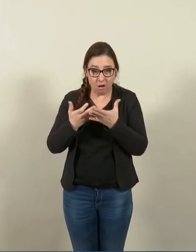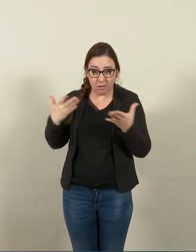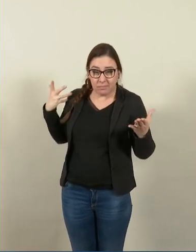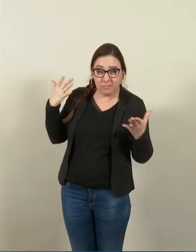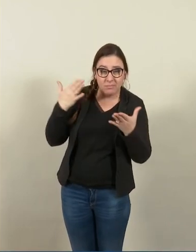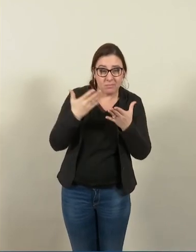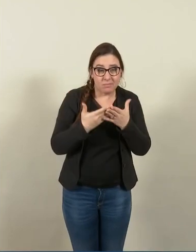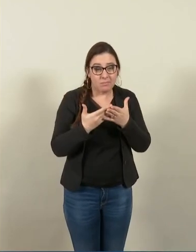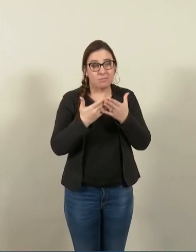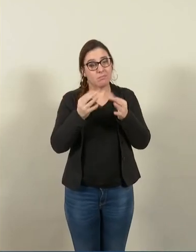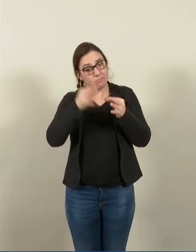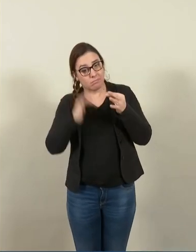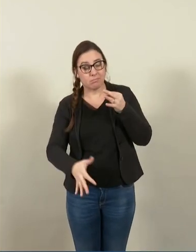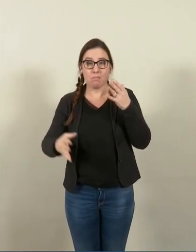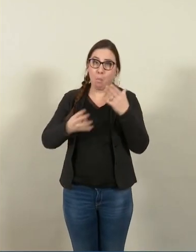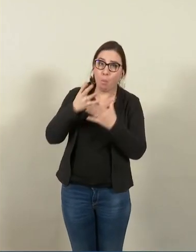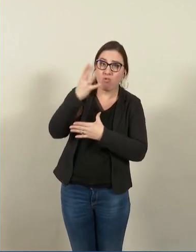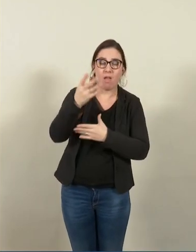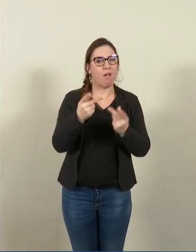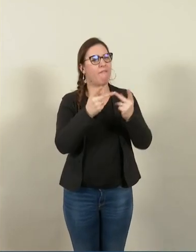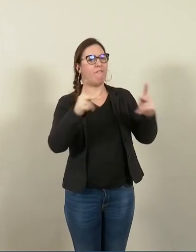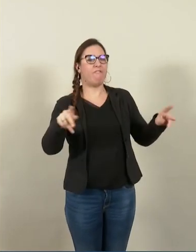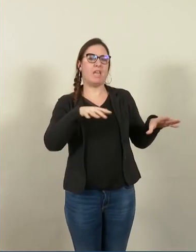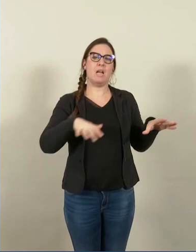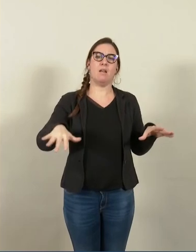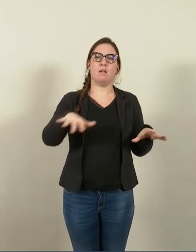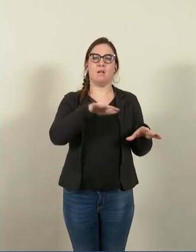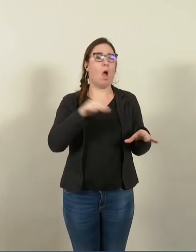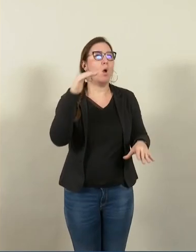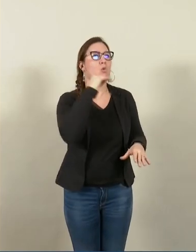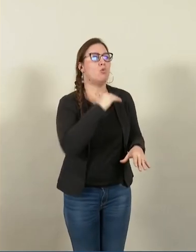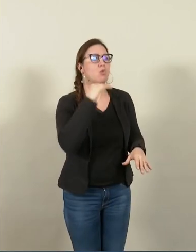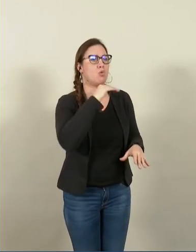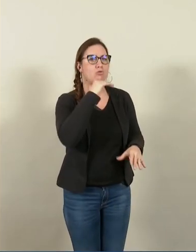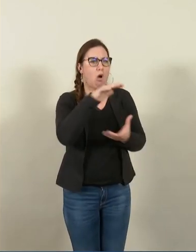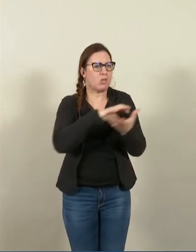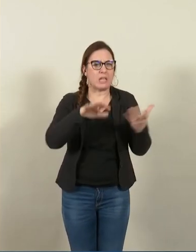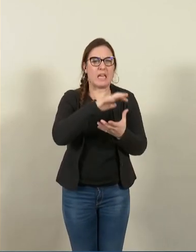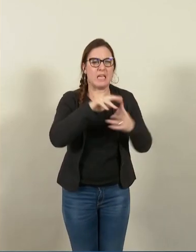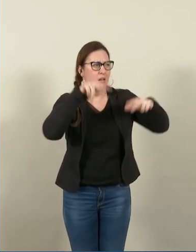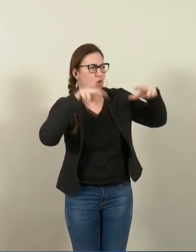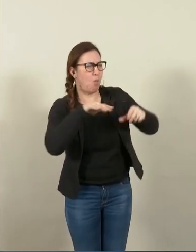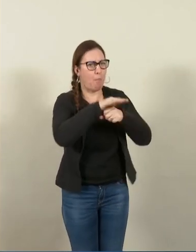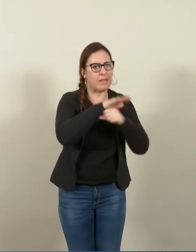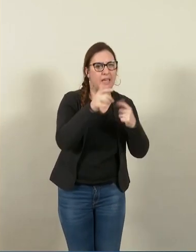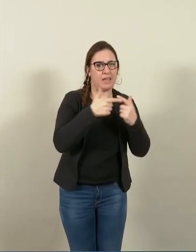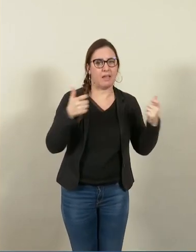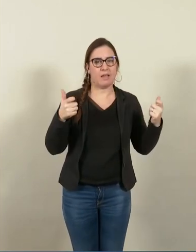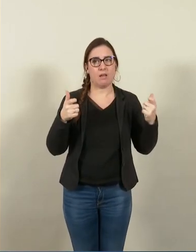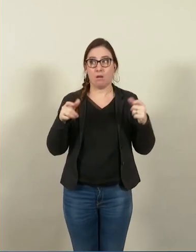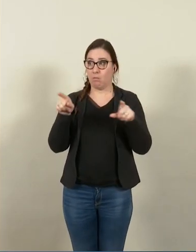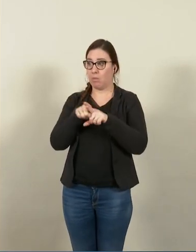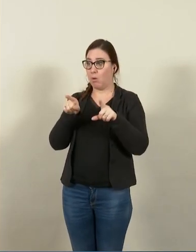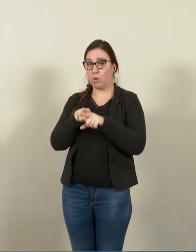reconstruction de logement dans une ville où on nous explique l'urgence de la crise du logement ensuite sur la non